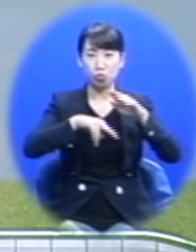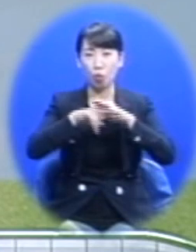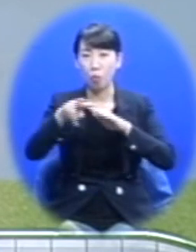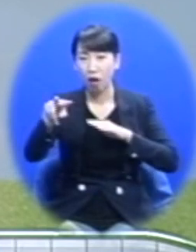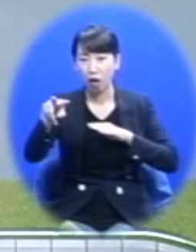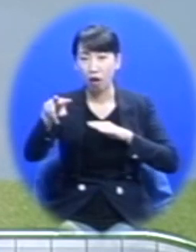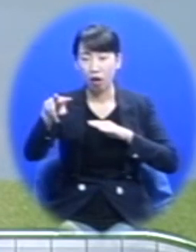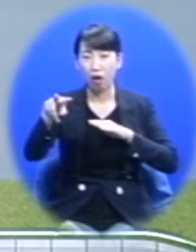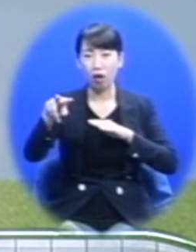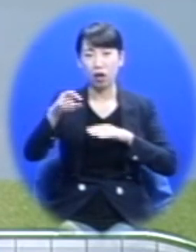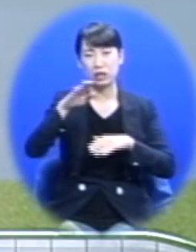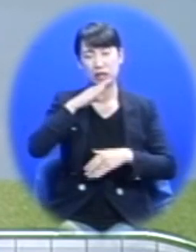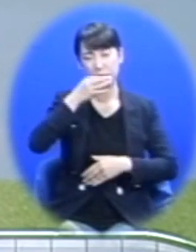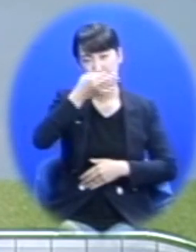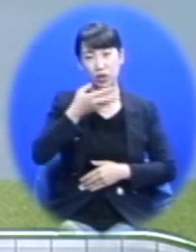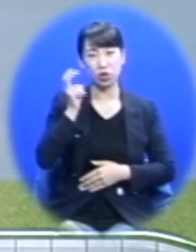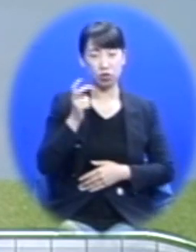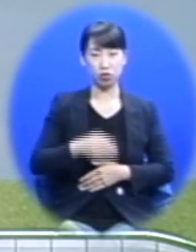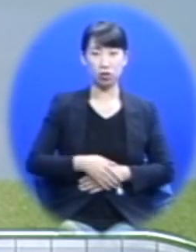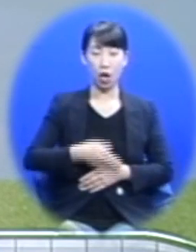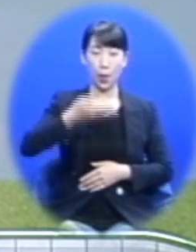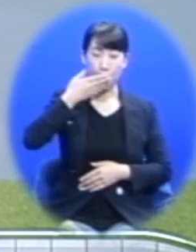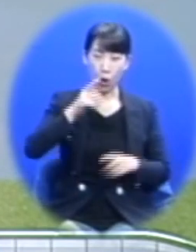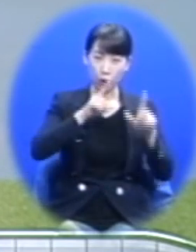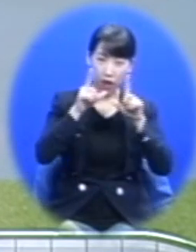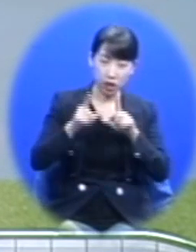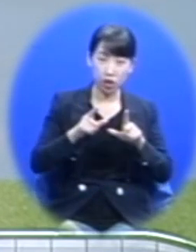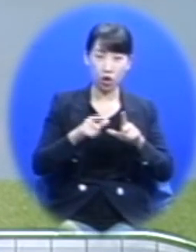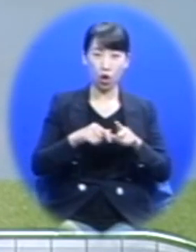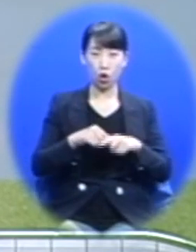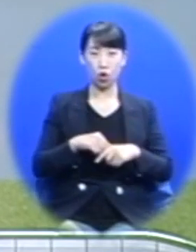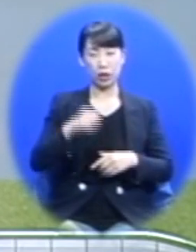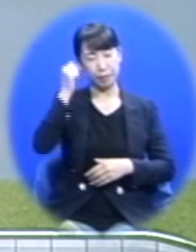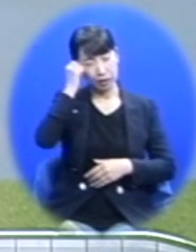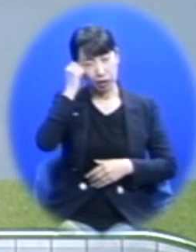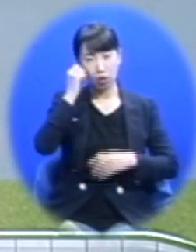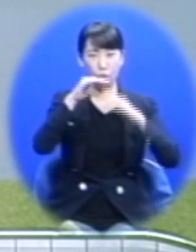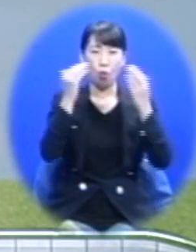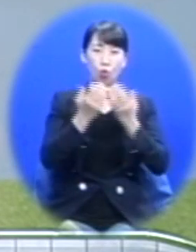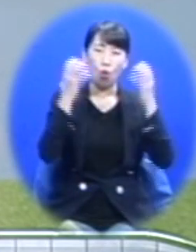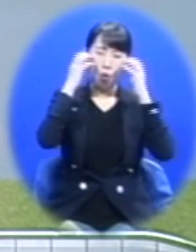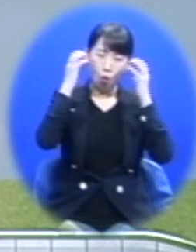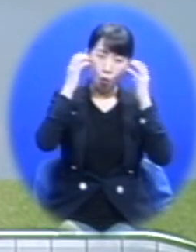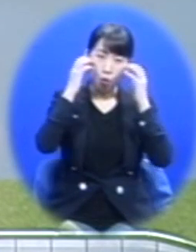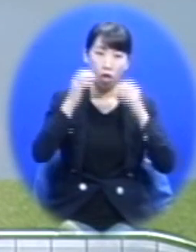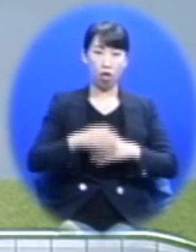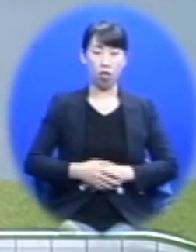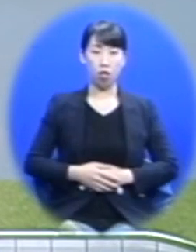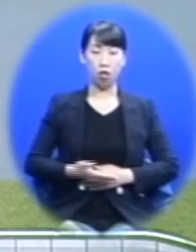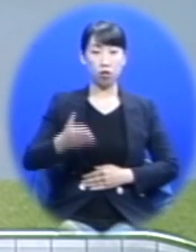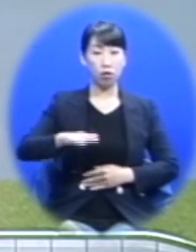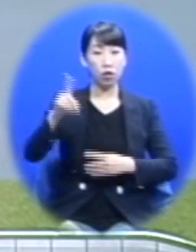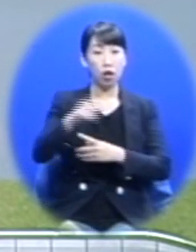힘들었겠어요. 먹는 것도 잠자는 것도 또 그 피난길을 가야 되는 것도 다 고생길이죠. 그러나